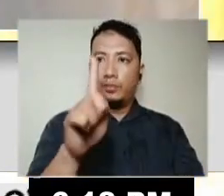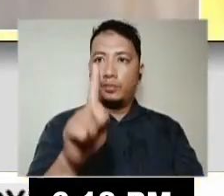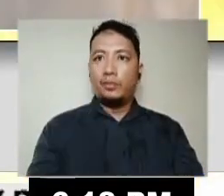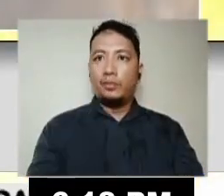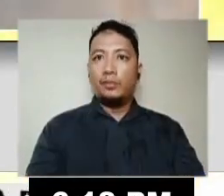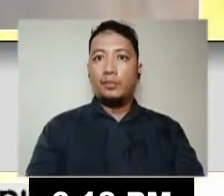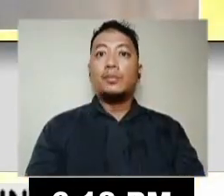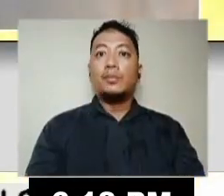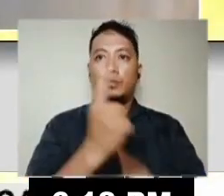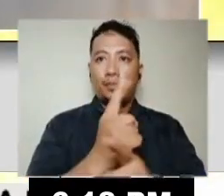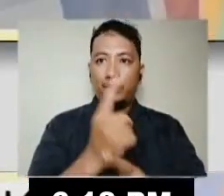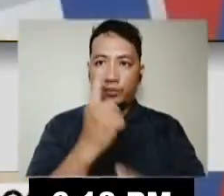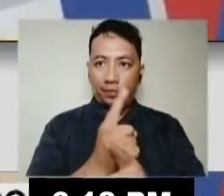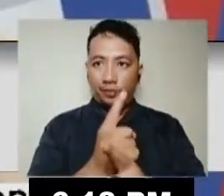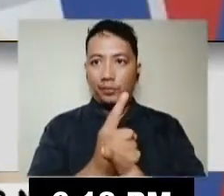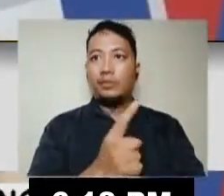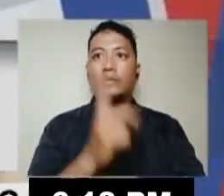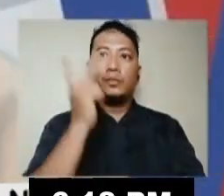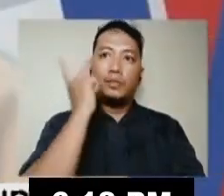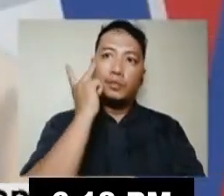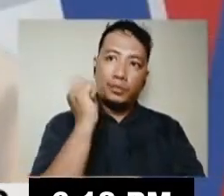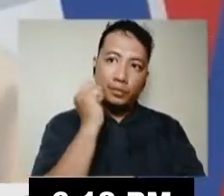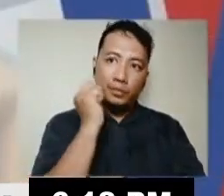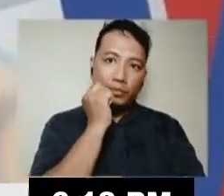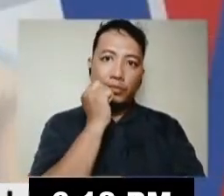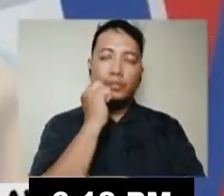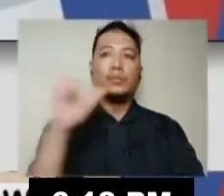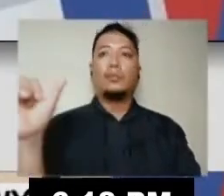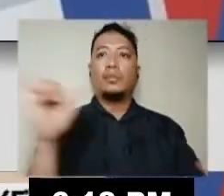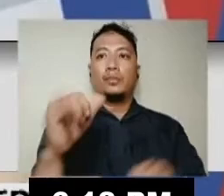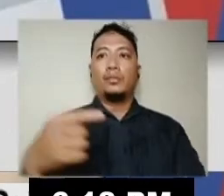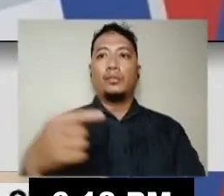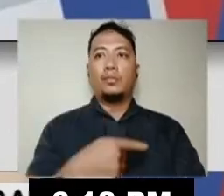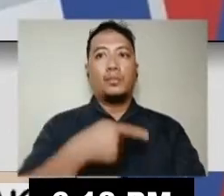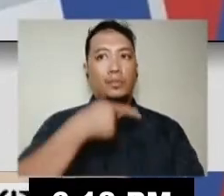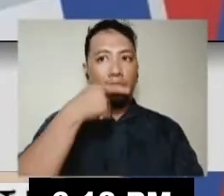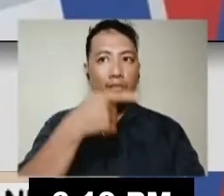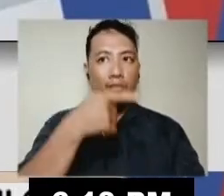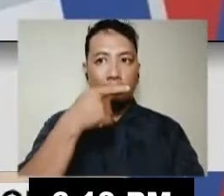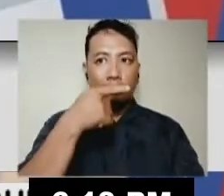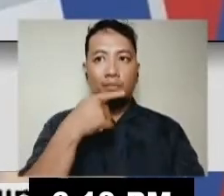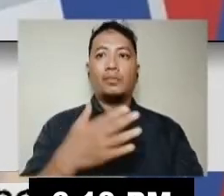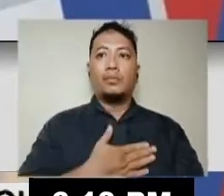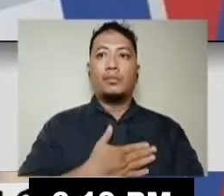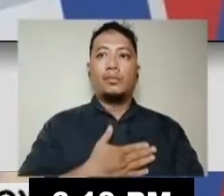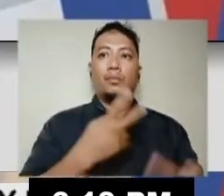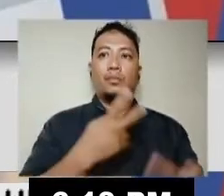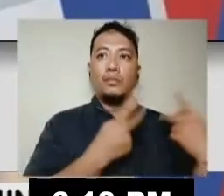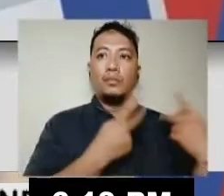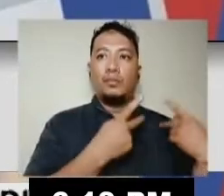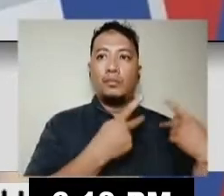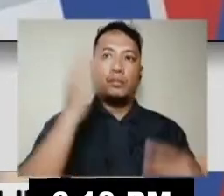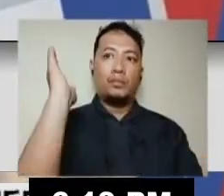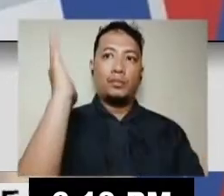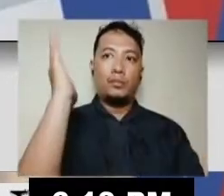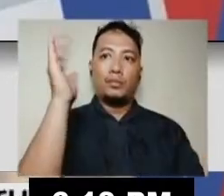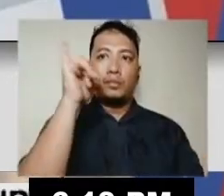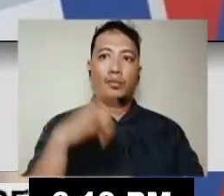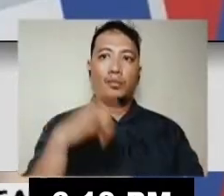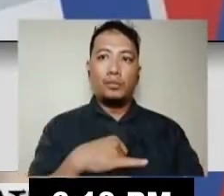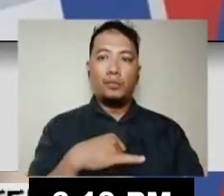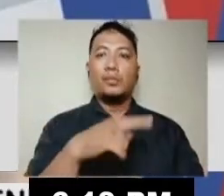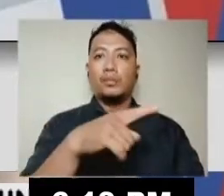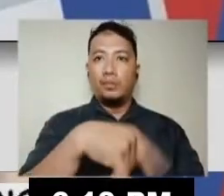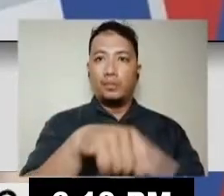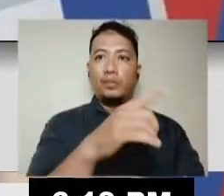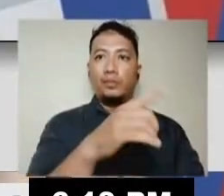Corina. And katulad mo ng sinabi ko sa aking privilege speech kahapon, they are a legitimate